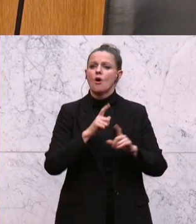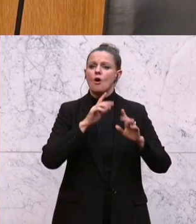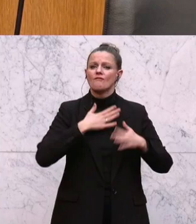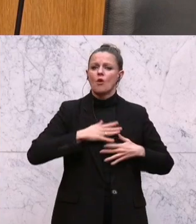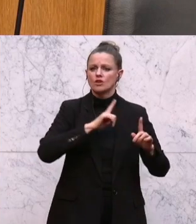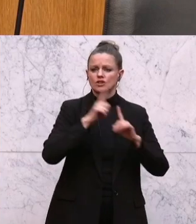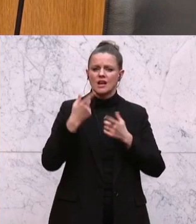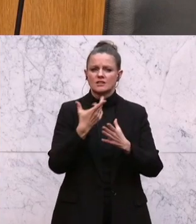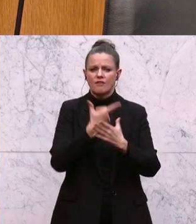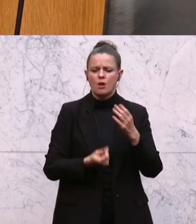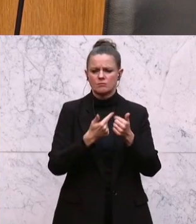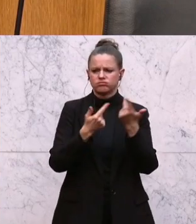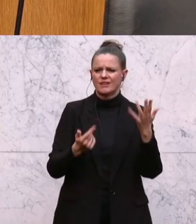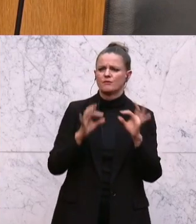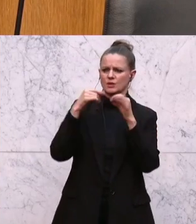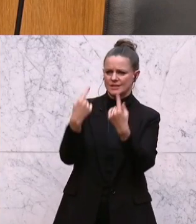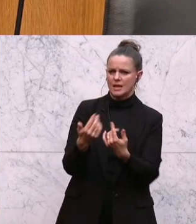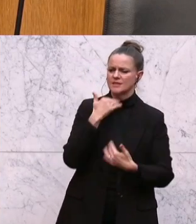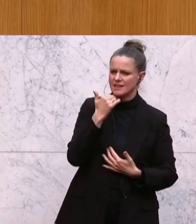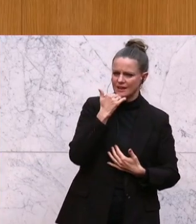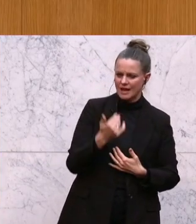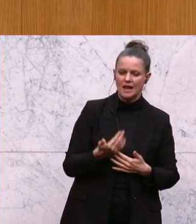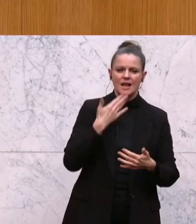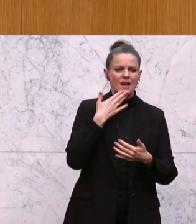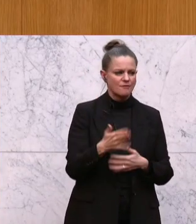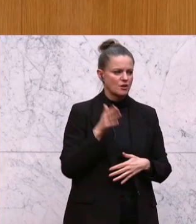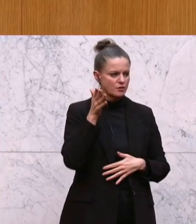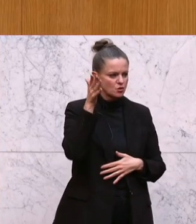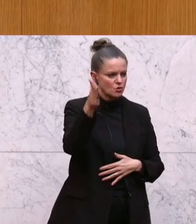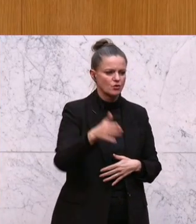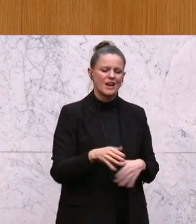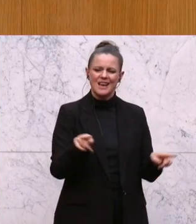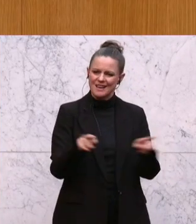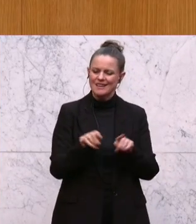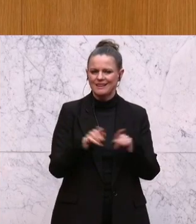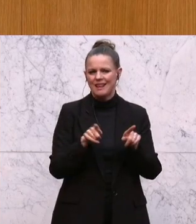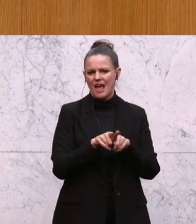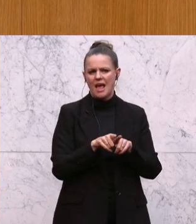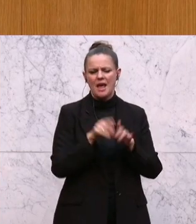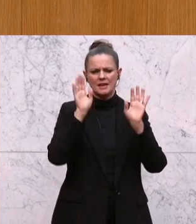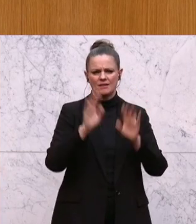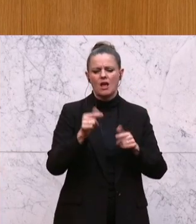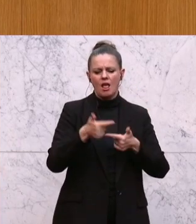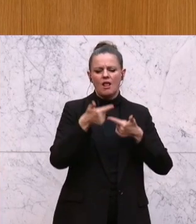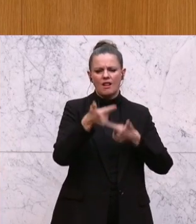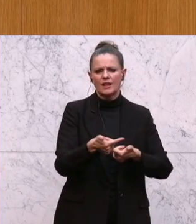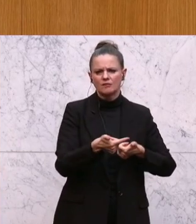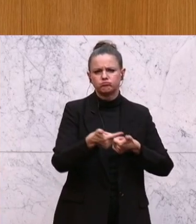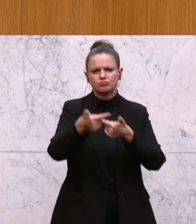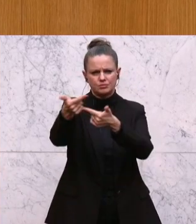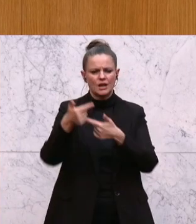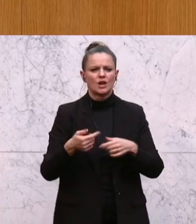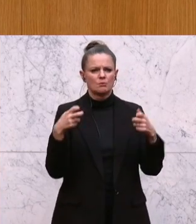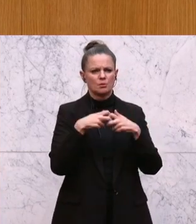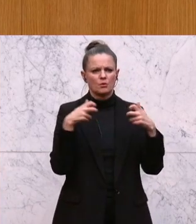ist Ihnen alles vollkommen egal. Werte Kollegen, ich empfehle Ihnen in Zukunft, fahren Sie am besten gleich im Liegewagen nach Brüssel, dann ersparen Sie sich zumindest den